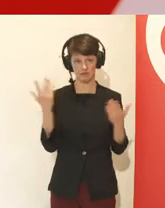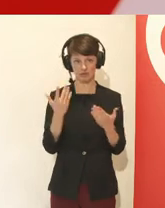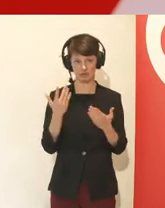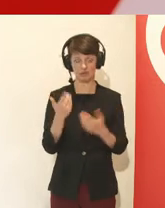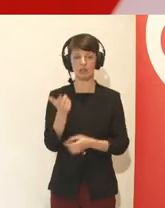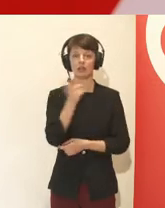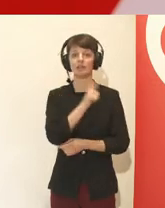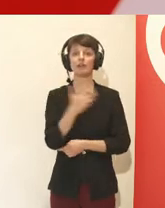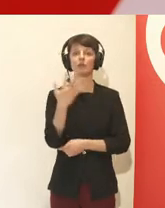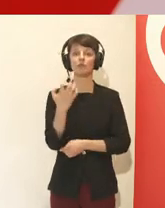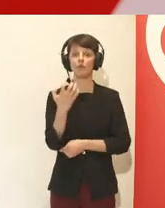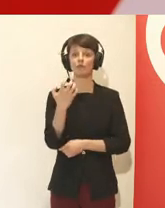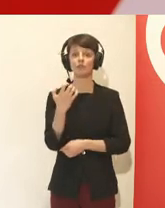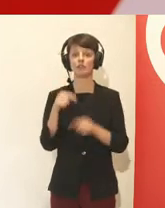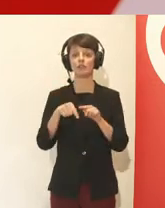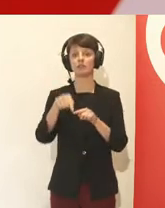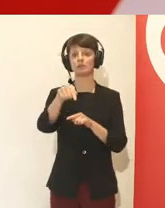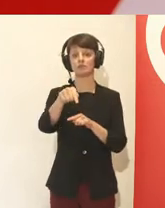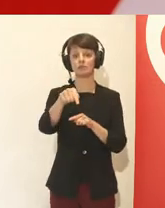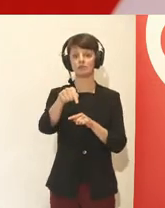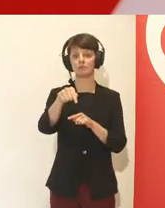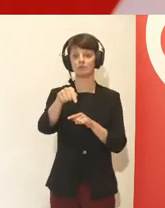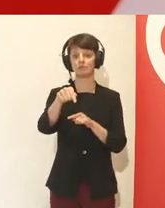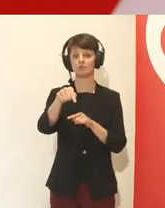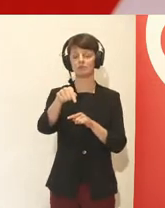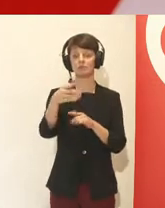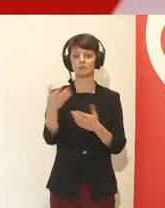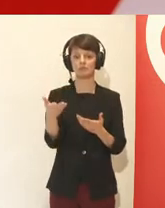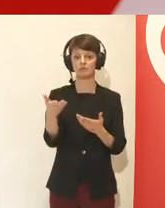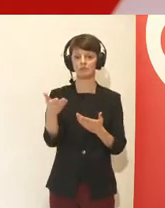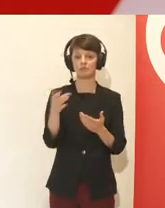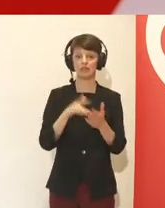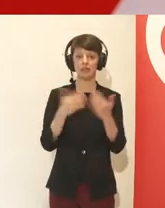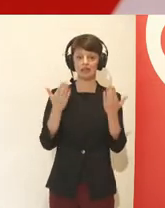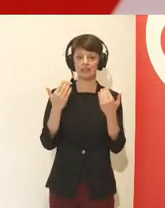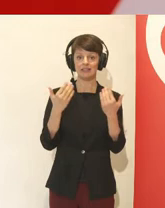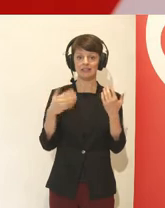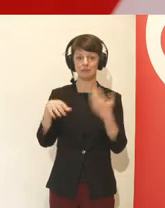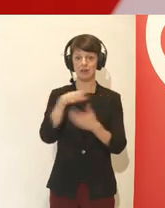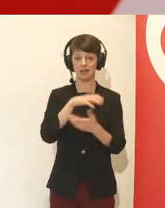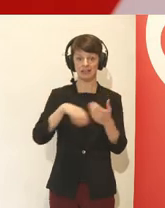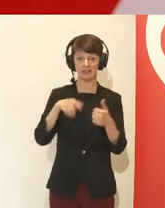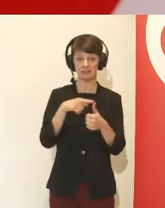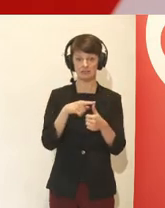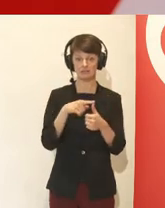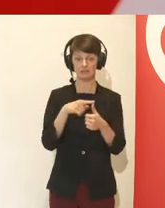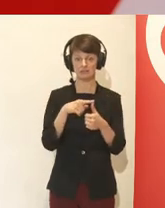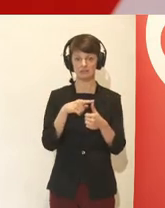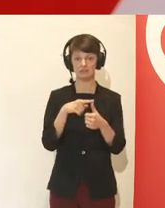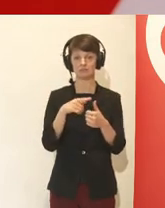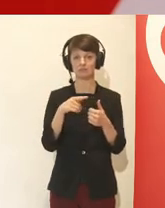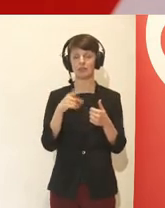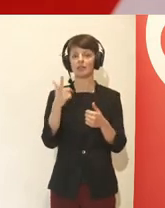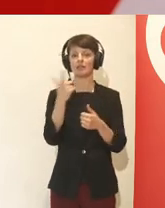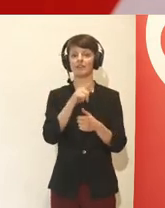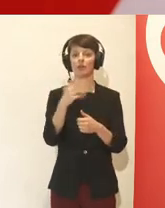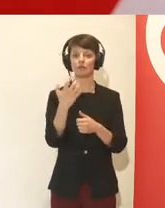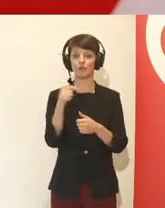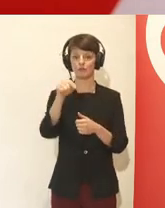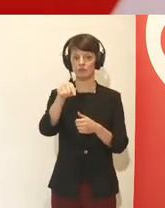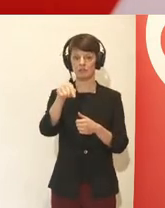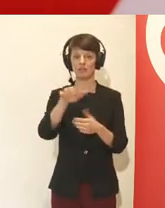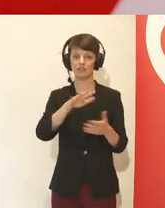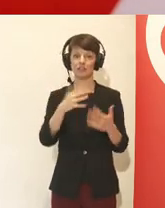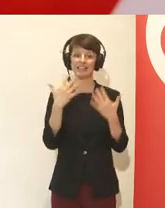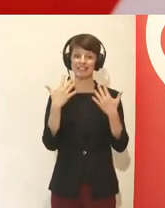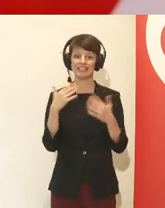2050 über das ich eben schon gesprochen habe wegen der klimakrise 2050 ist auch ein jahr in dem es wahrscheinlich